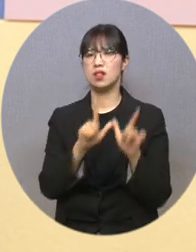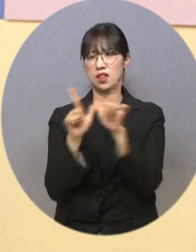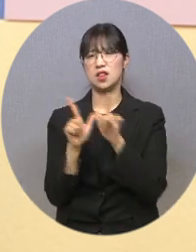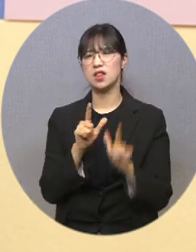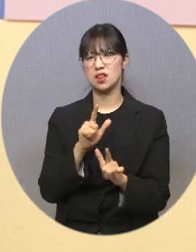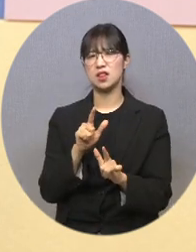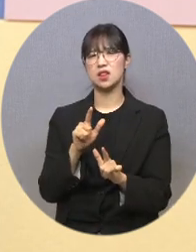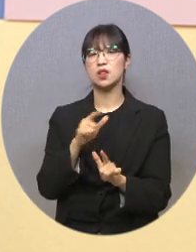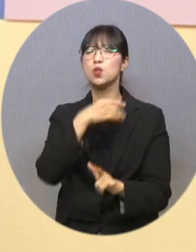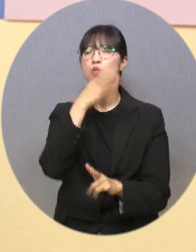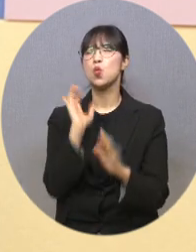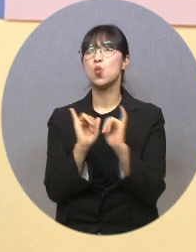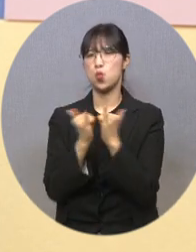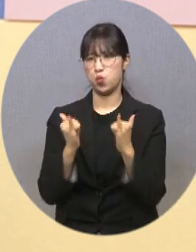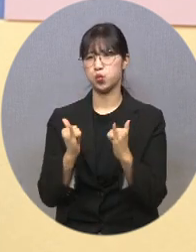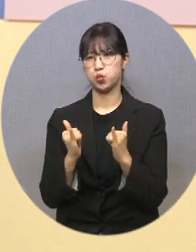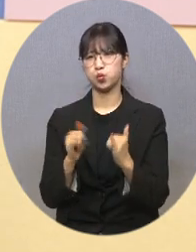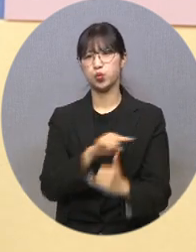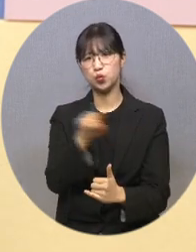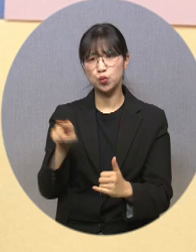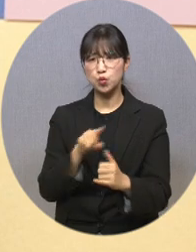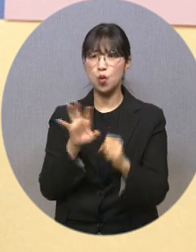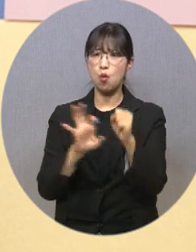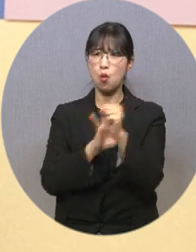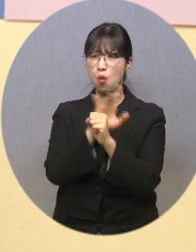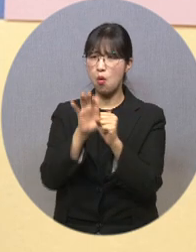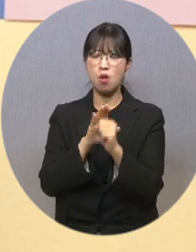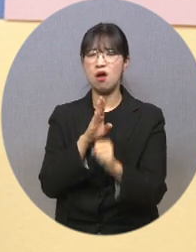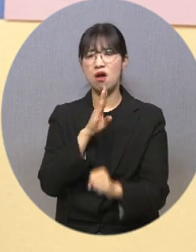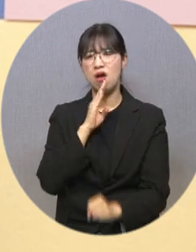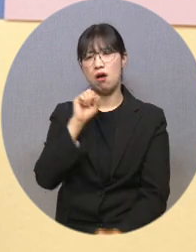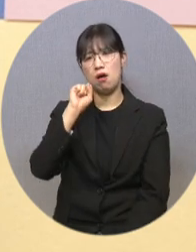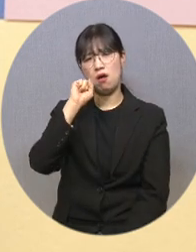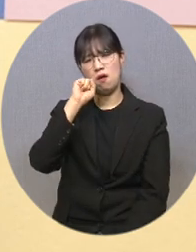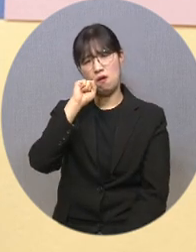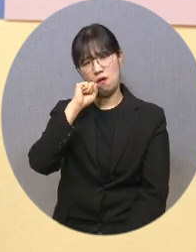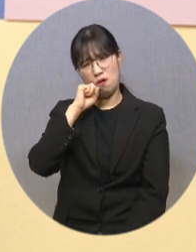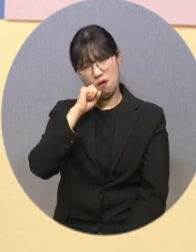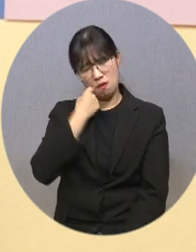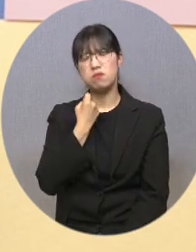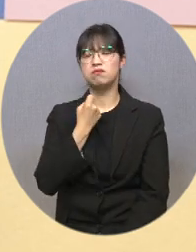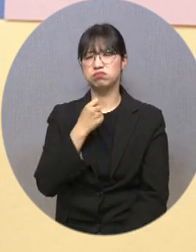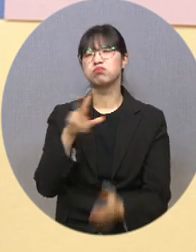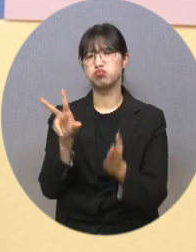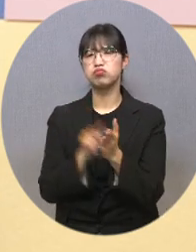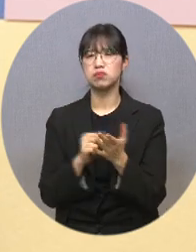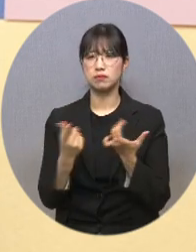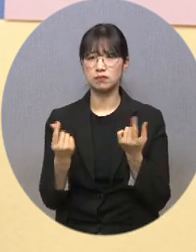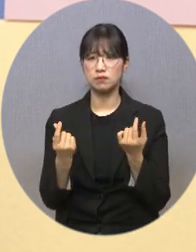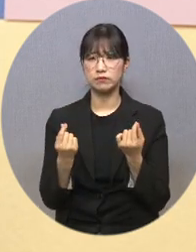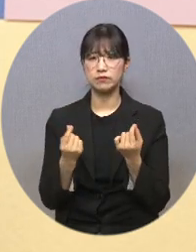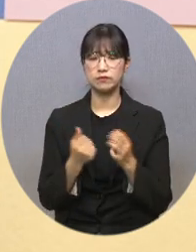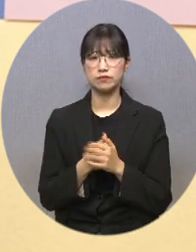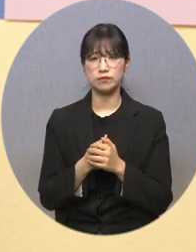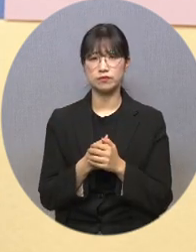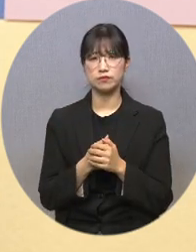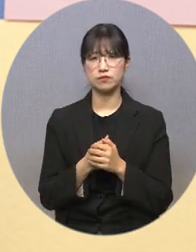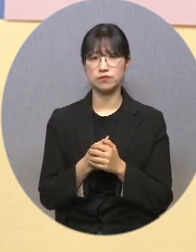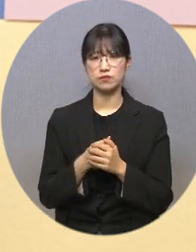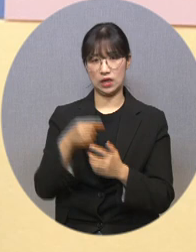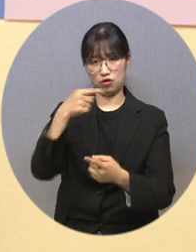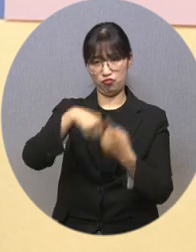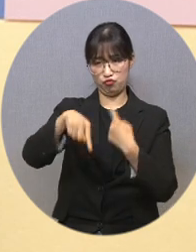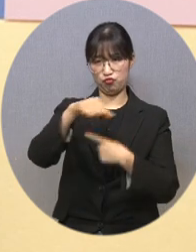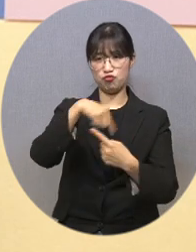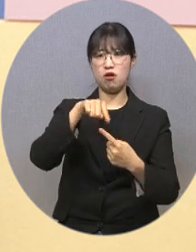이런 분들은 이 코로나가 굉장히 어려움을 겪게 하는 주요 요인 중에 하나죠. 이제 운영이